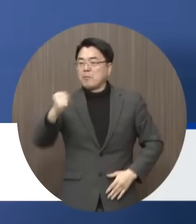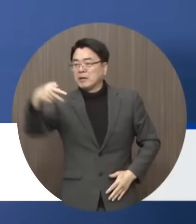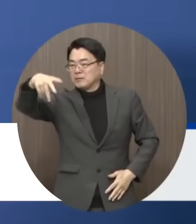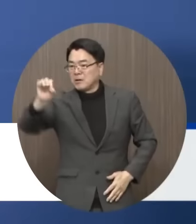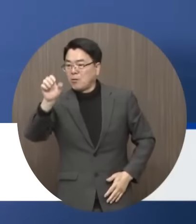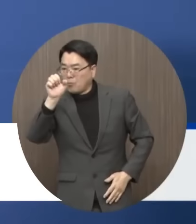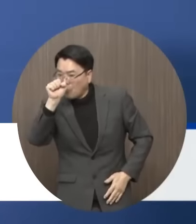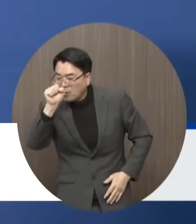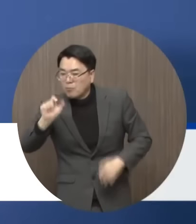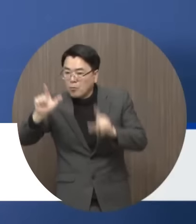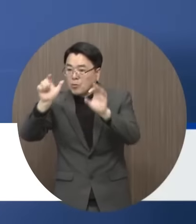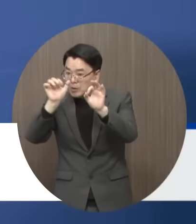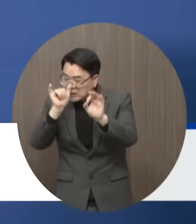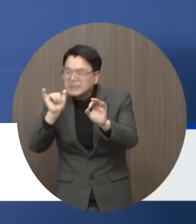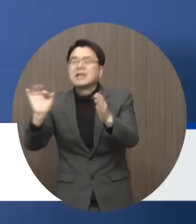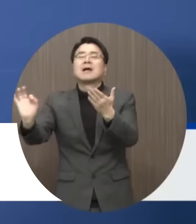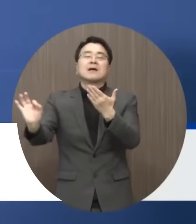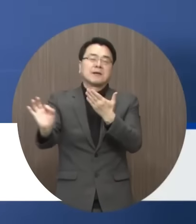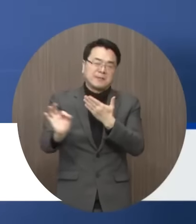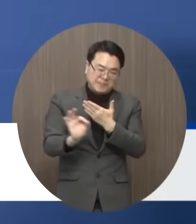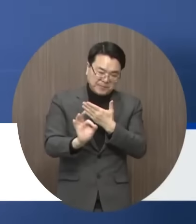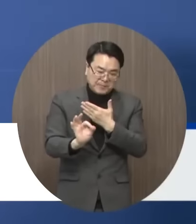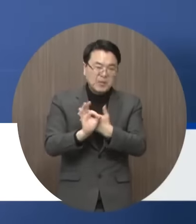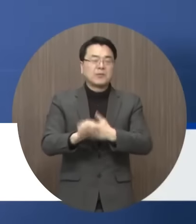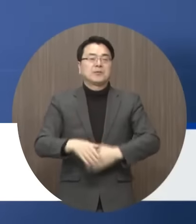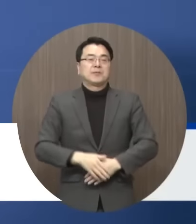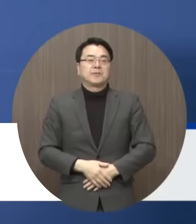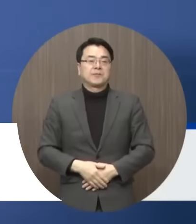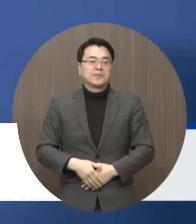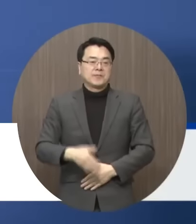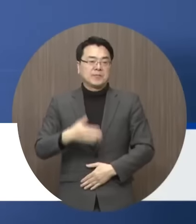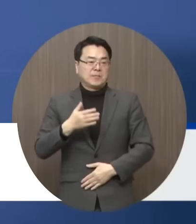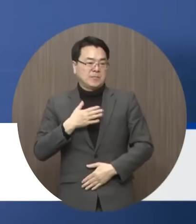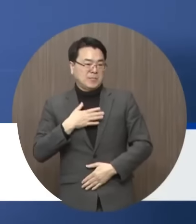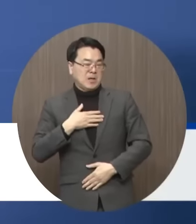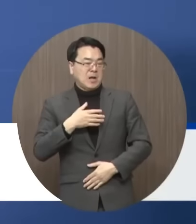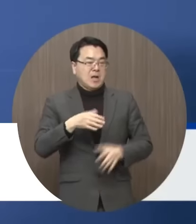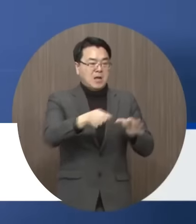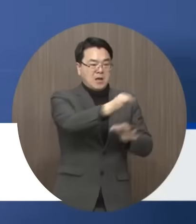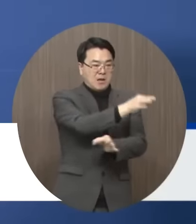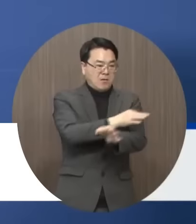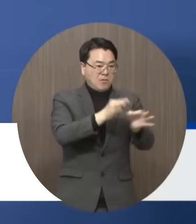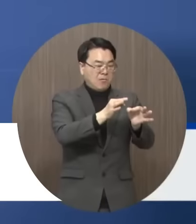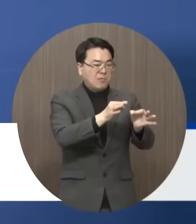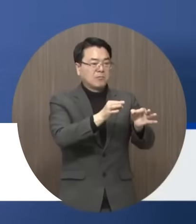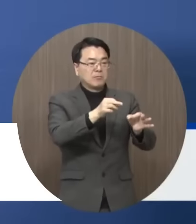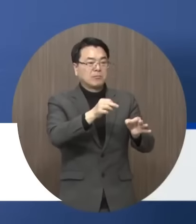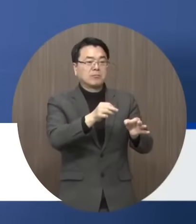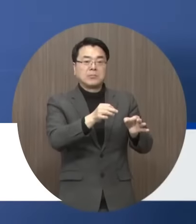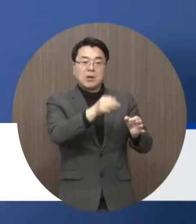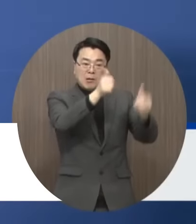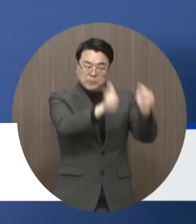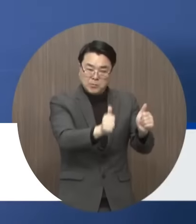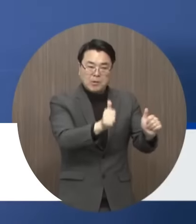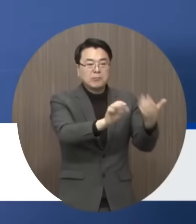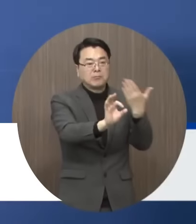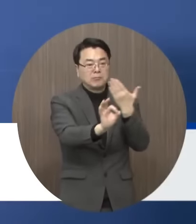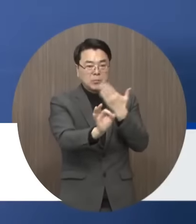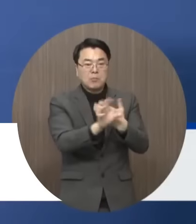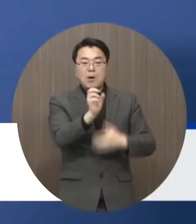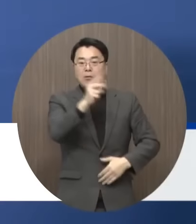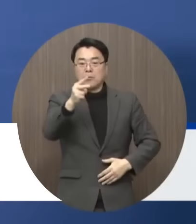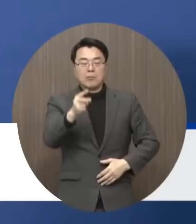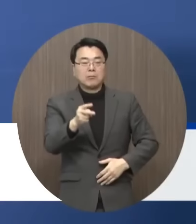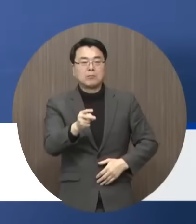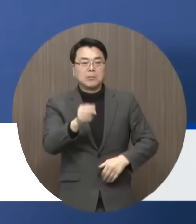있다면, 만약에 제가 말씀드린 것처럼 경제 민생 심판이라고 한다면, 나아졌다면 정부 여당에 힘을 실어